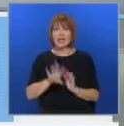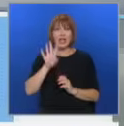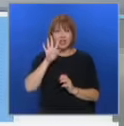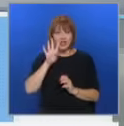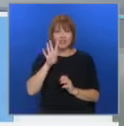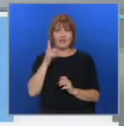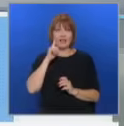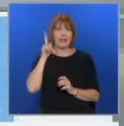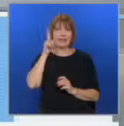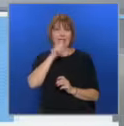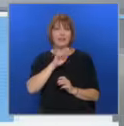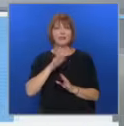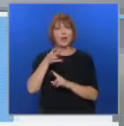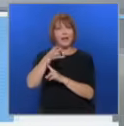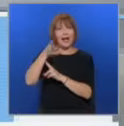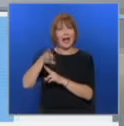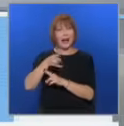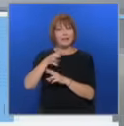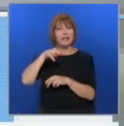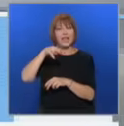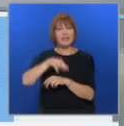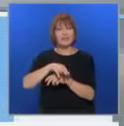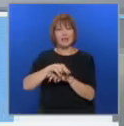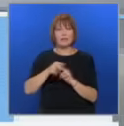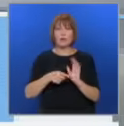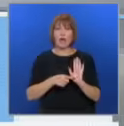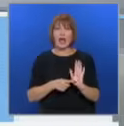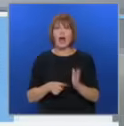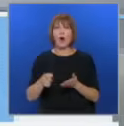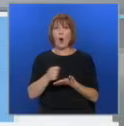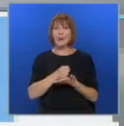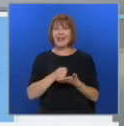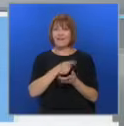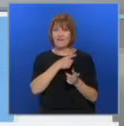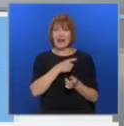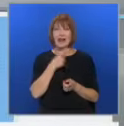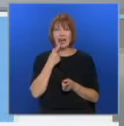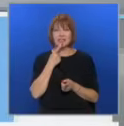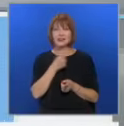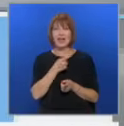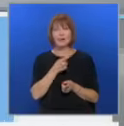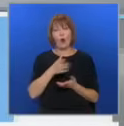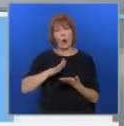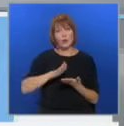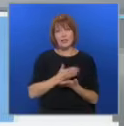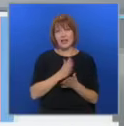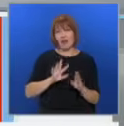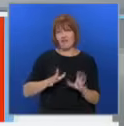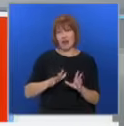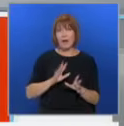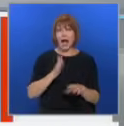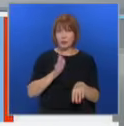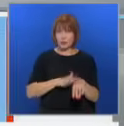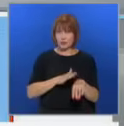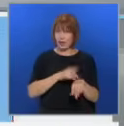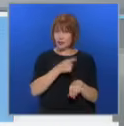четвърти пореден ден според камерите и свидетелските показания. От трамвайно депо Искър заявиха, че ватманът временно е отстранен от работа и ако се